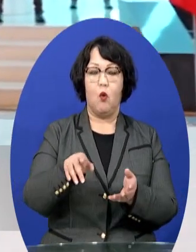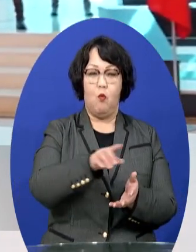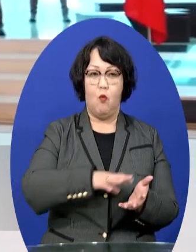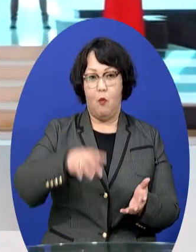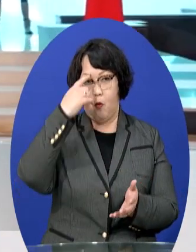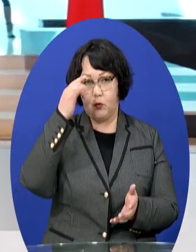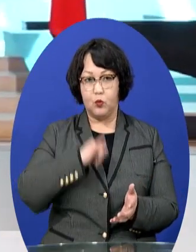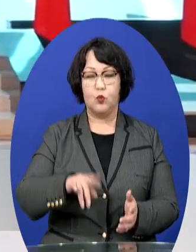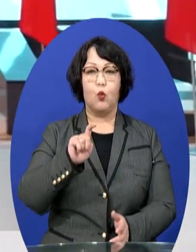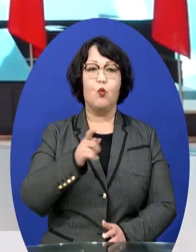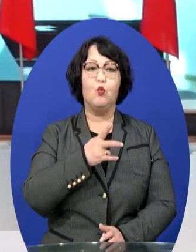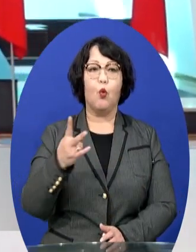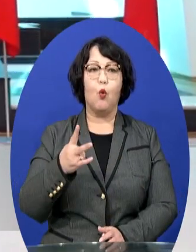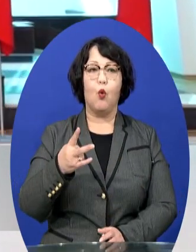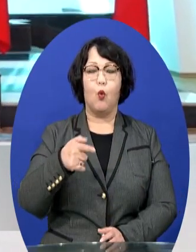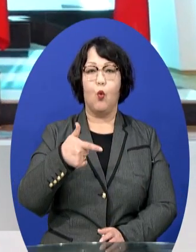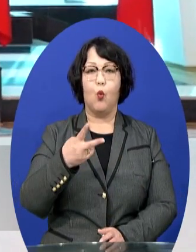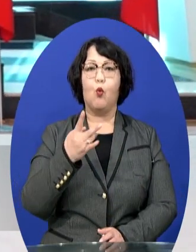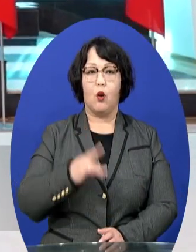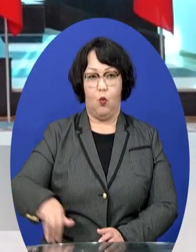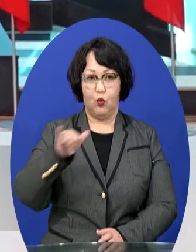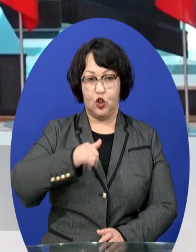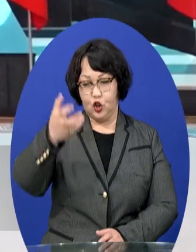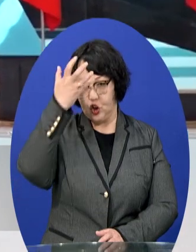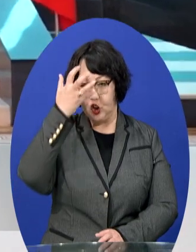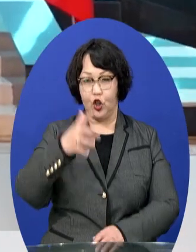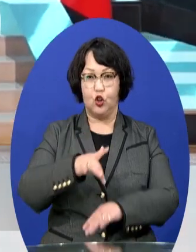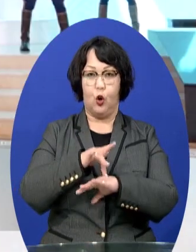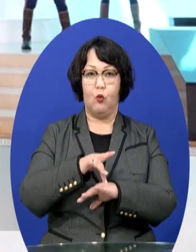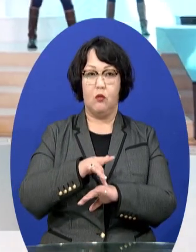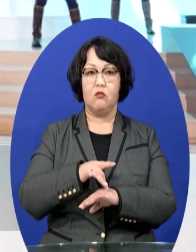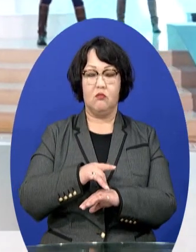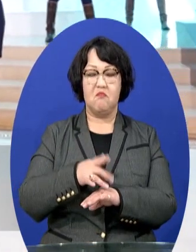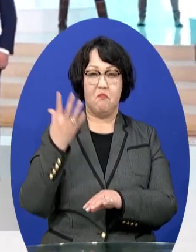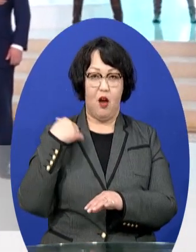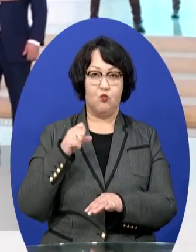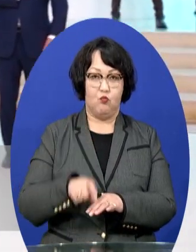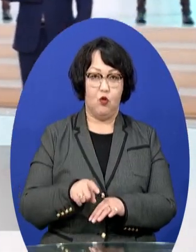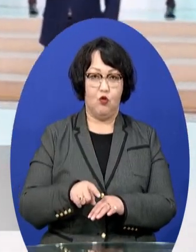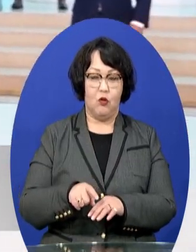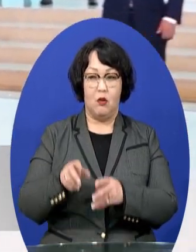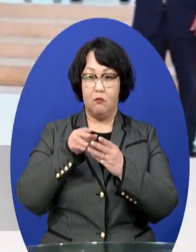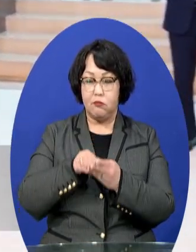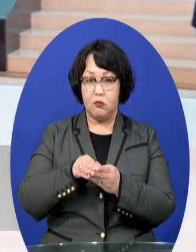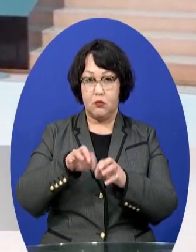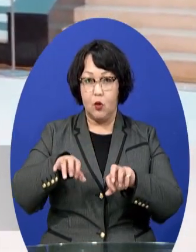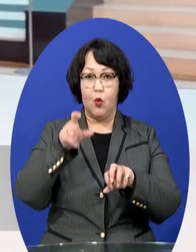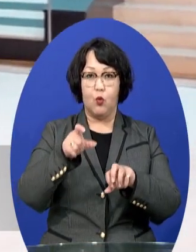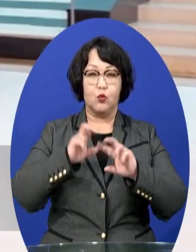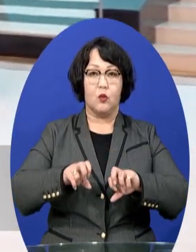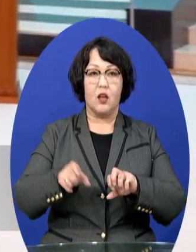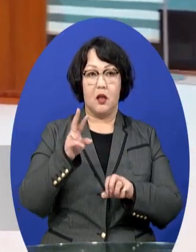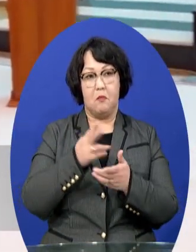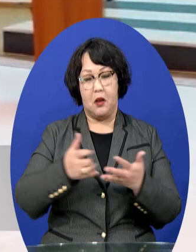улс хүннүү гүрний үндсэн нутаг засаг захиргааны төв гарцаагүй мөн болохыг нотолж байгаа юм. За ноён уулын язгууртны булшнаас илэрсэн хүн судлалын